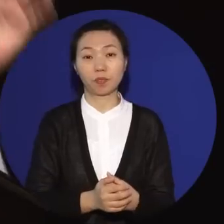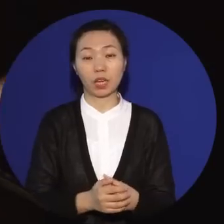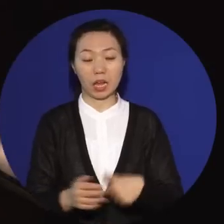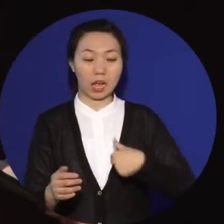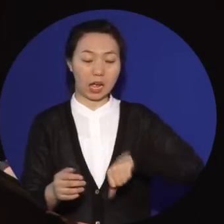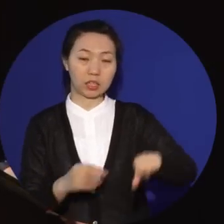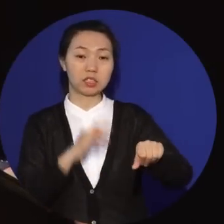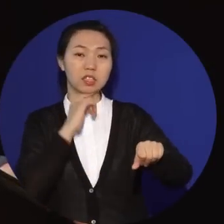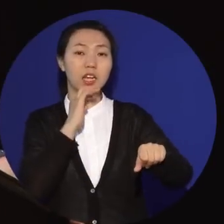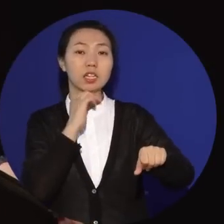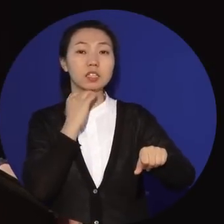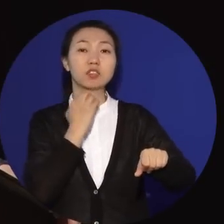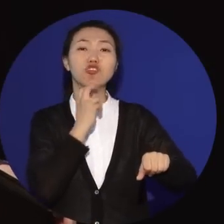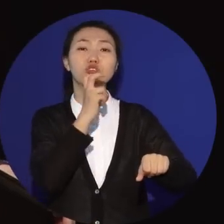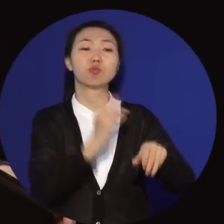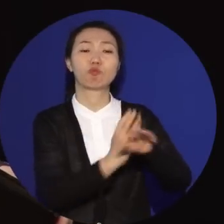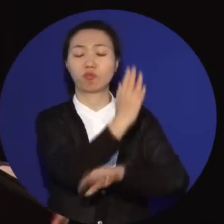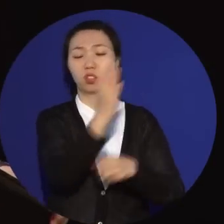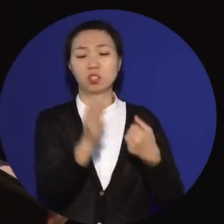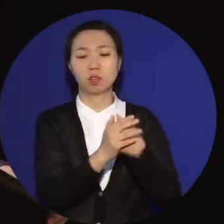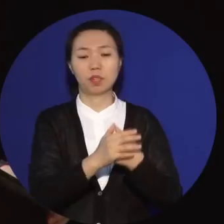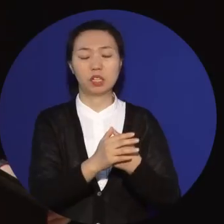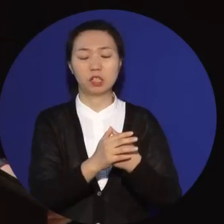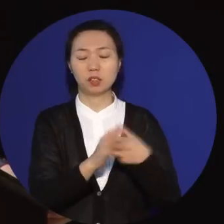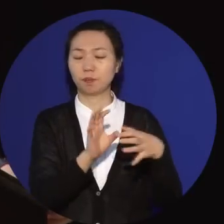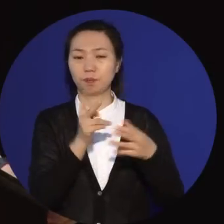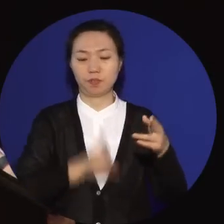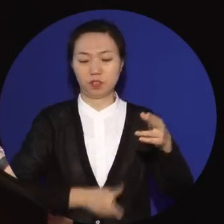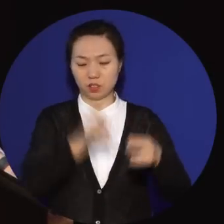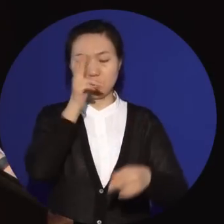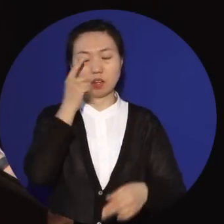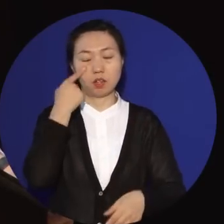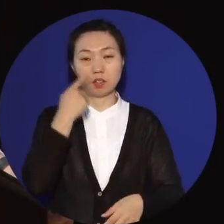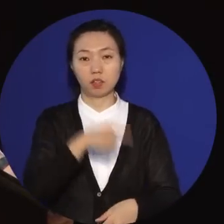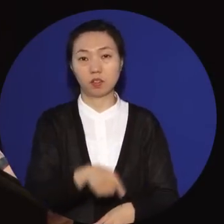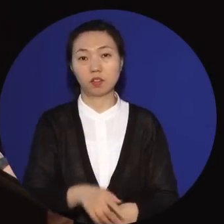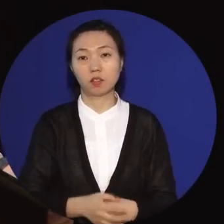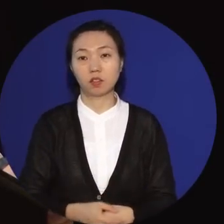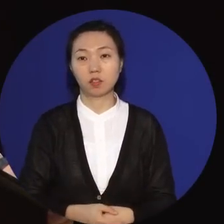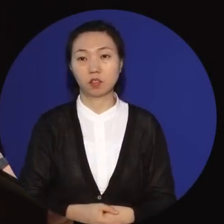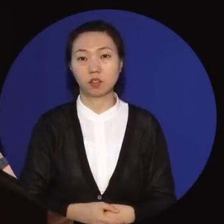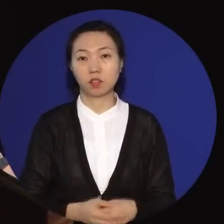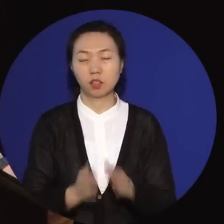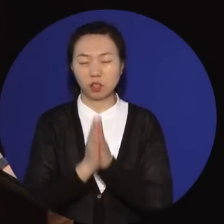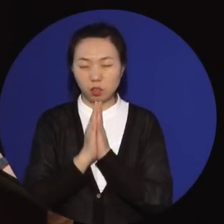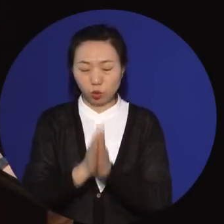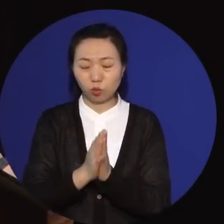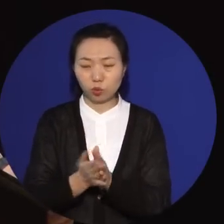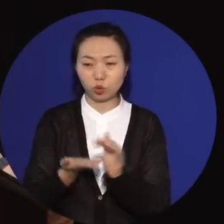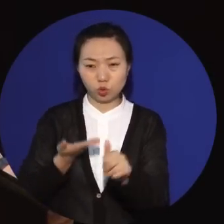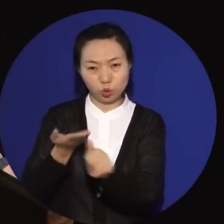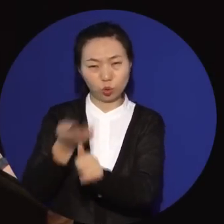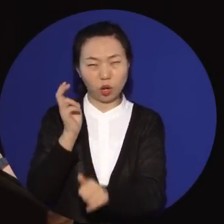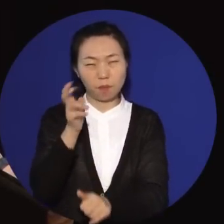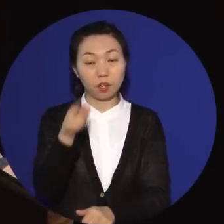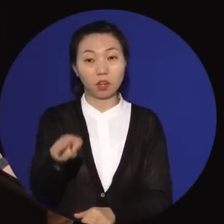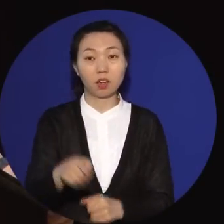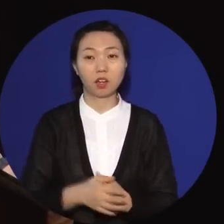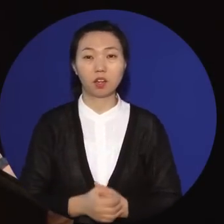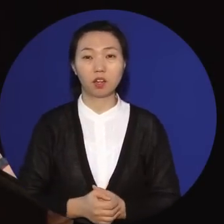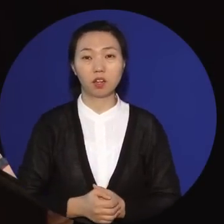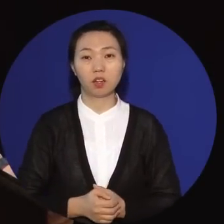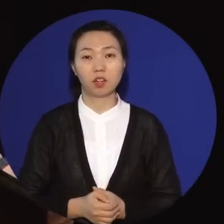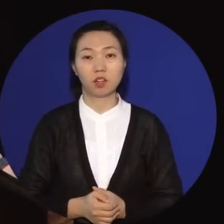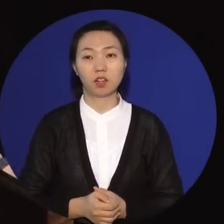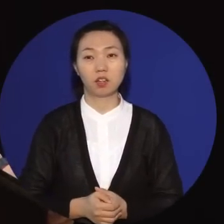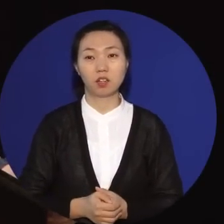살 넘었으면 딱 마음을 끊어요. 내가 기도문 그래 줬을 텐데. 기도문 뭐라고 줬어요?